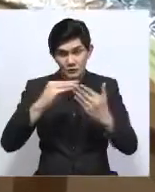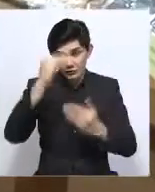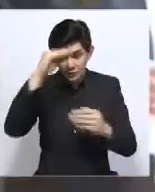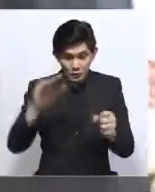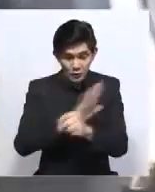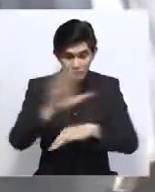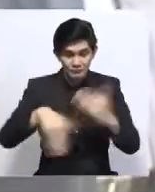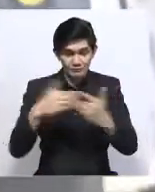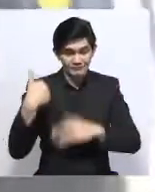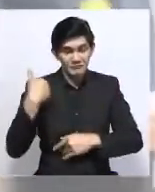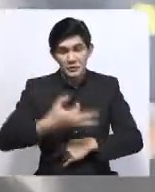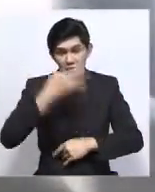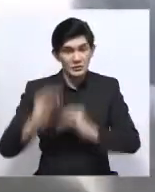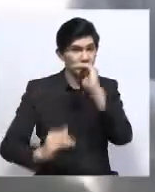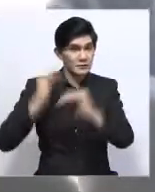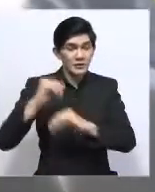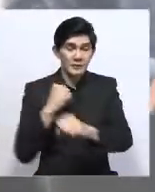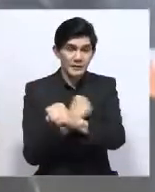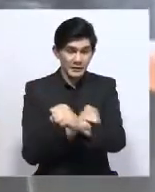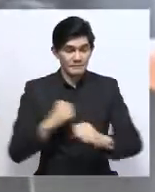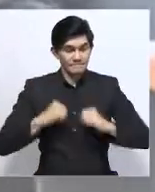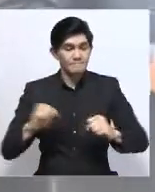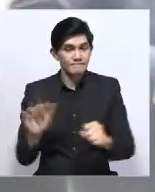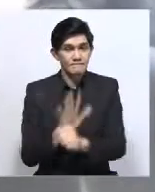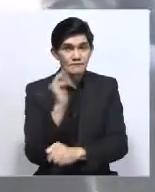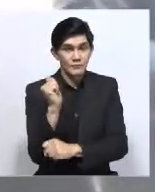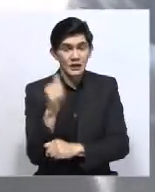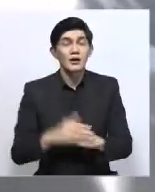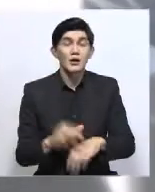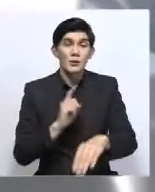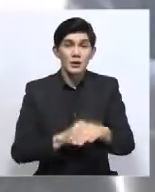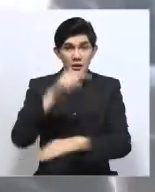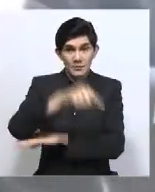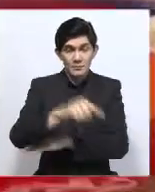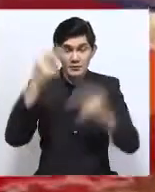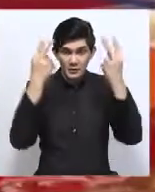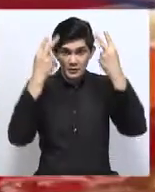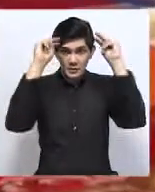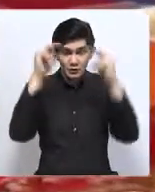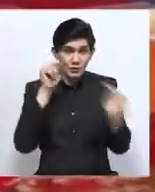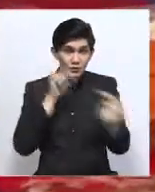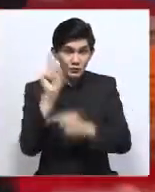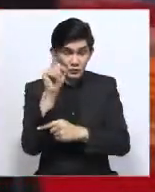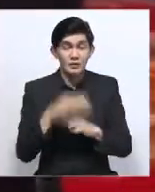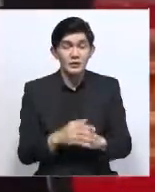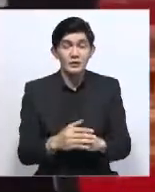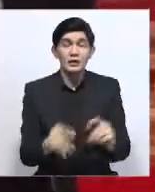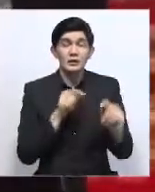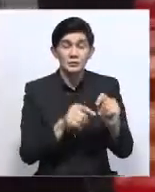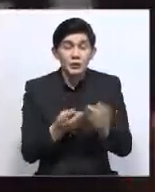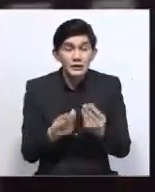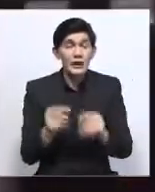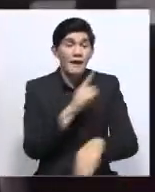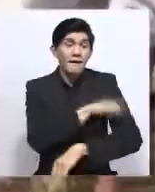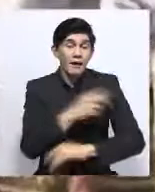าการพัฒนาอาชีพและเป็นแรงงานที่มีศักยภาพค่ะและในช่วงบ่ายนายกรัฐมนตรีได้เดินทางไปที่ตำบลทรายขาวอำเภอโคกโพ